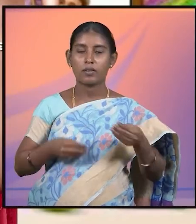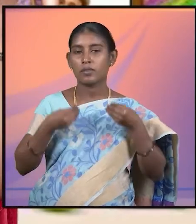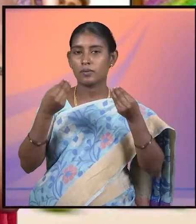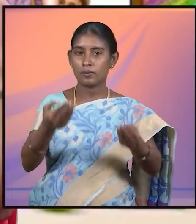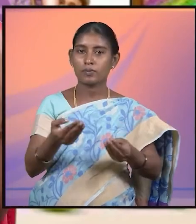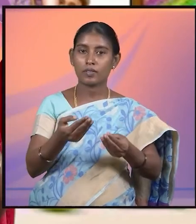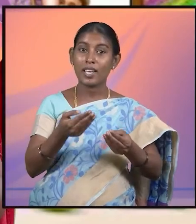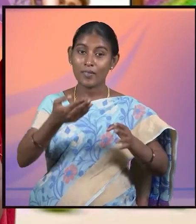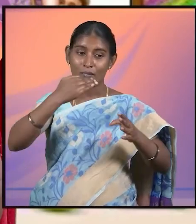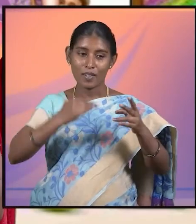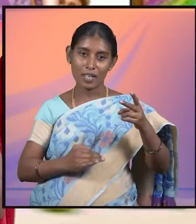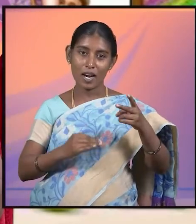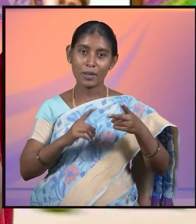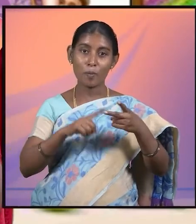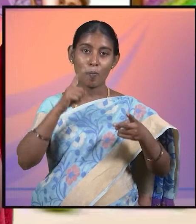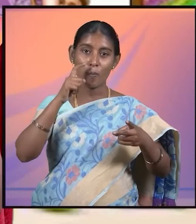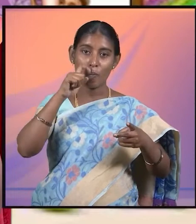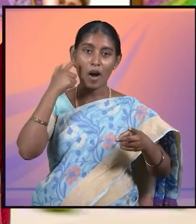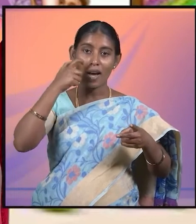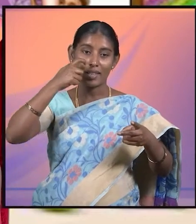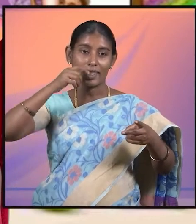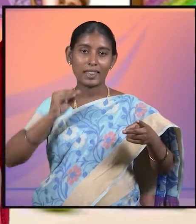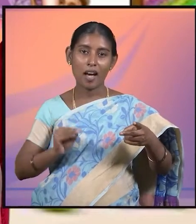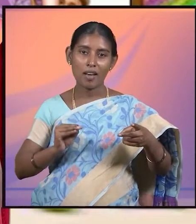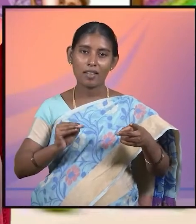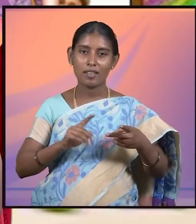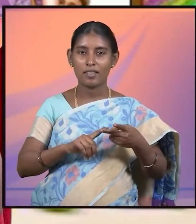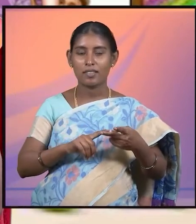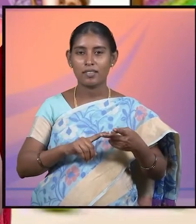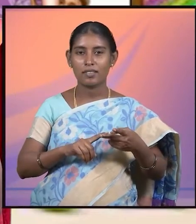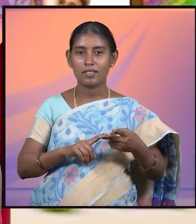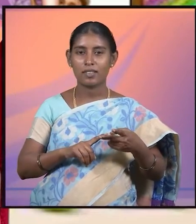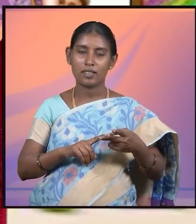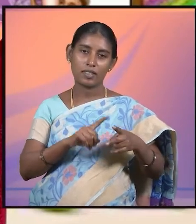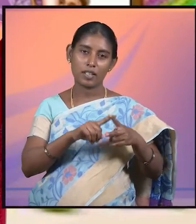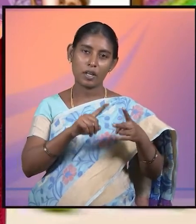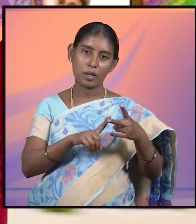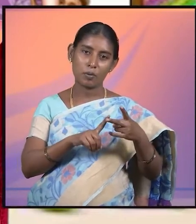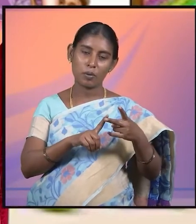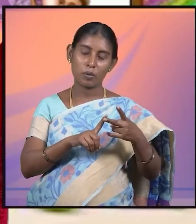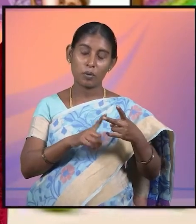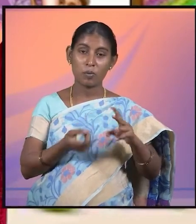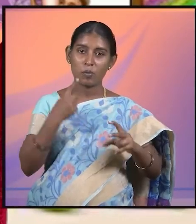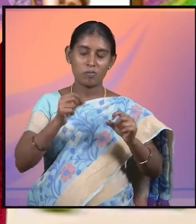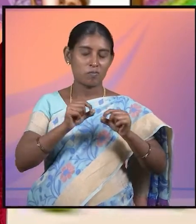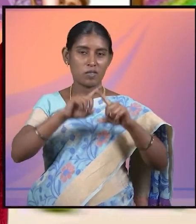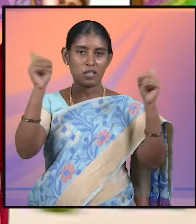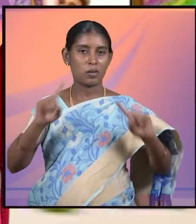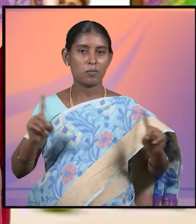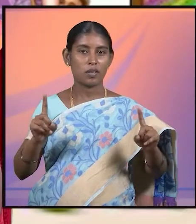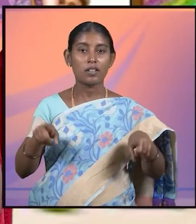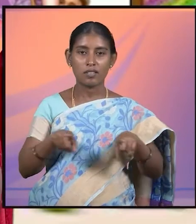வழிவந்த தாசனாகிய பாரதி தாசனோ, பெண்ணடிமை தீரும் வரை மண்ணடிமை தீருமோ என இடி முழக்கம்